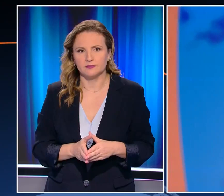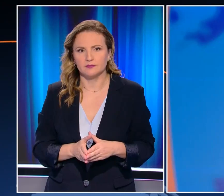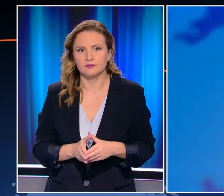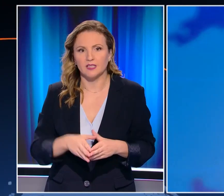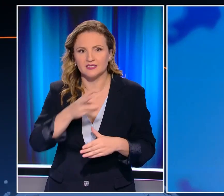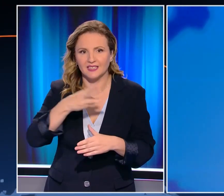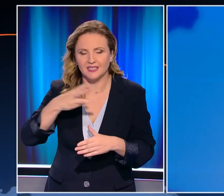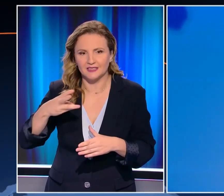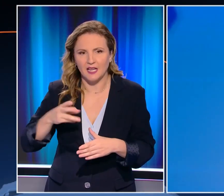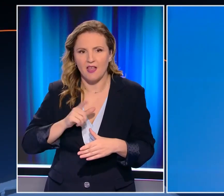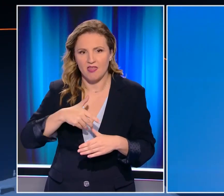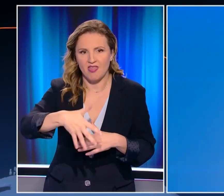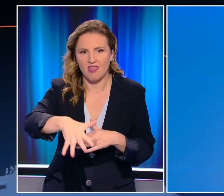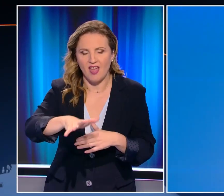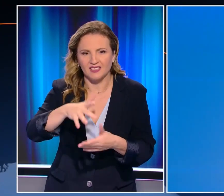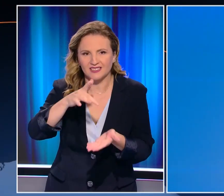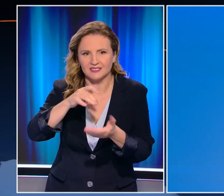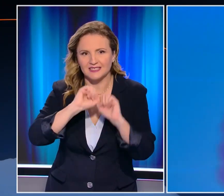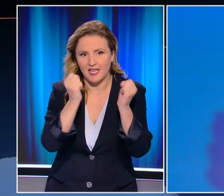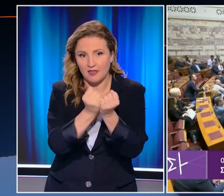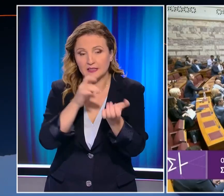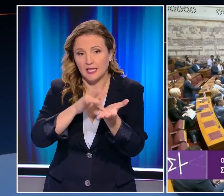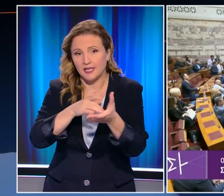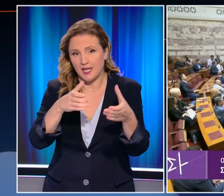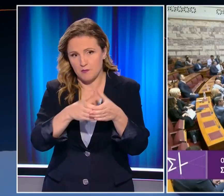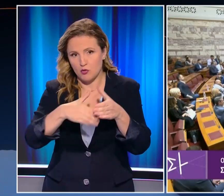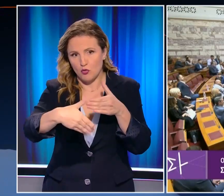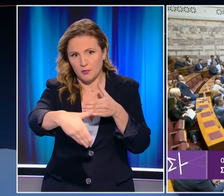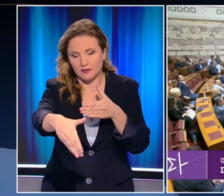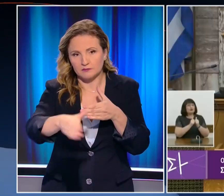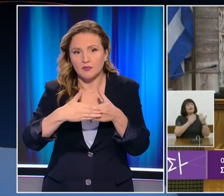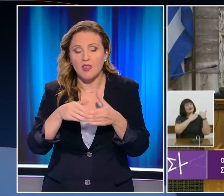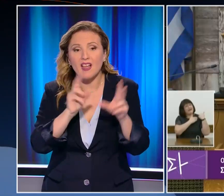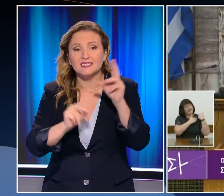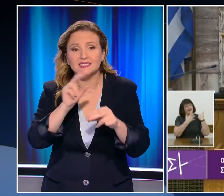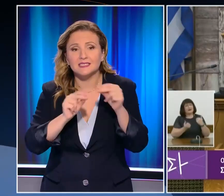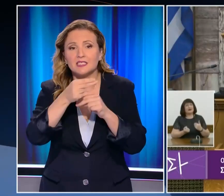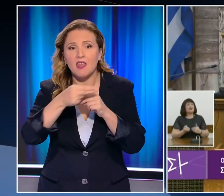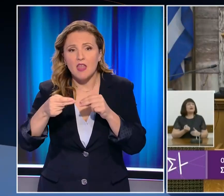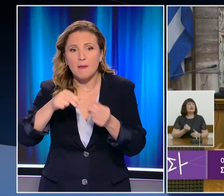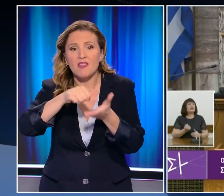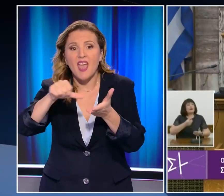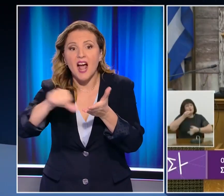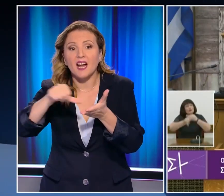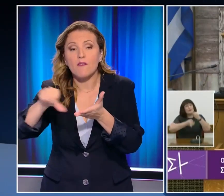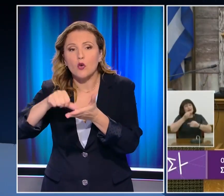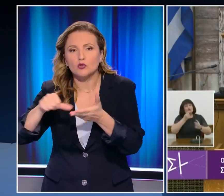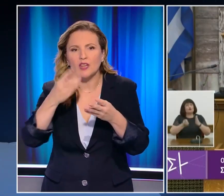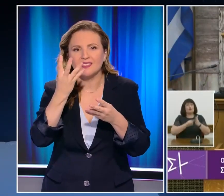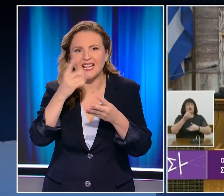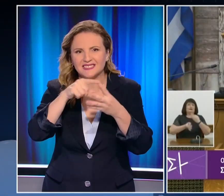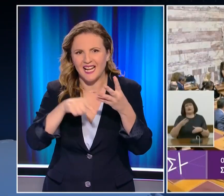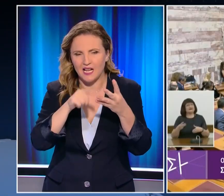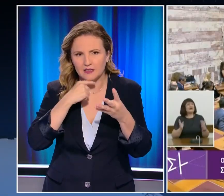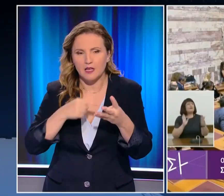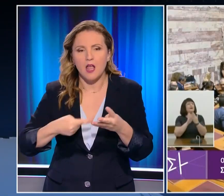Στο ΣΥΡΙΖΑ, εν αναμονή της συνεδρίασης της Κεντρικής Επιτροπής, όπου θα τεθεί επιτάπητο στο θέμα των διαγραφών, συνέρχεται εκ νέου αύριο